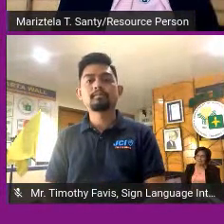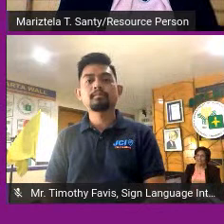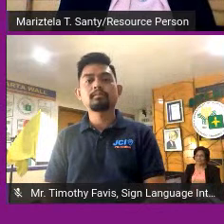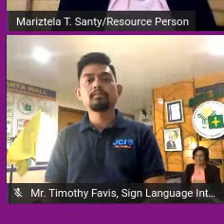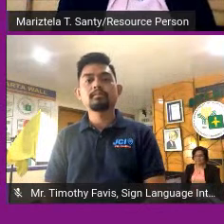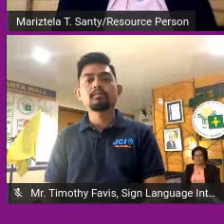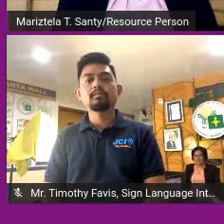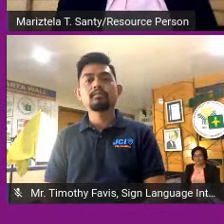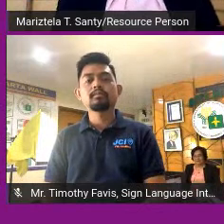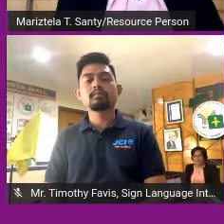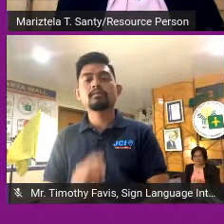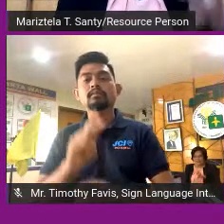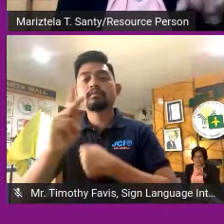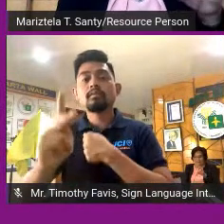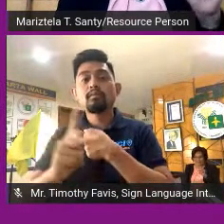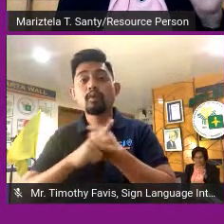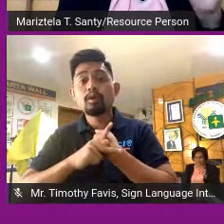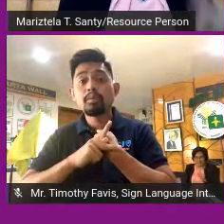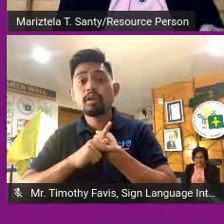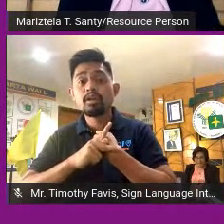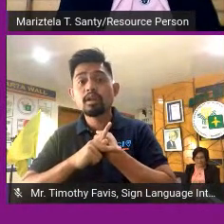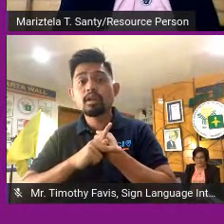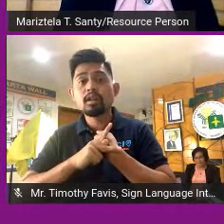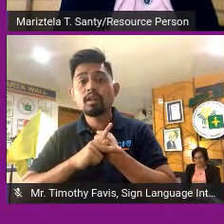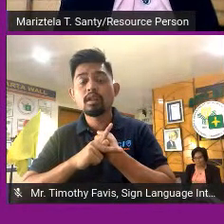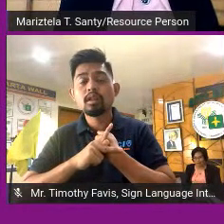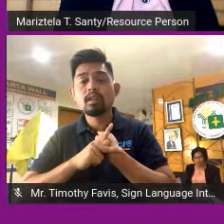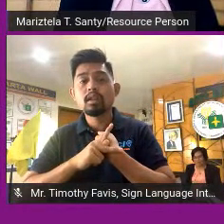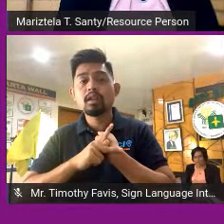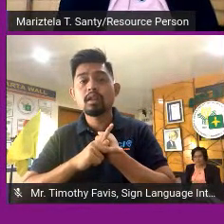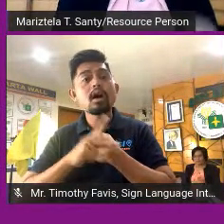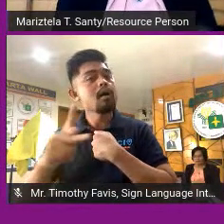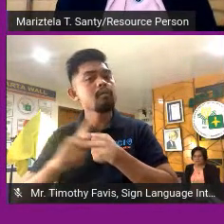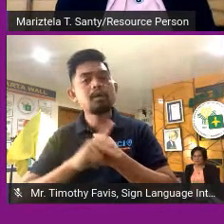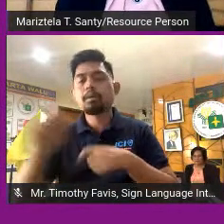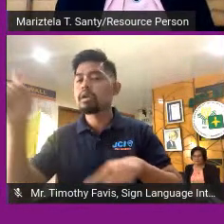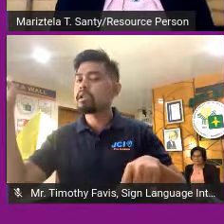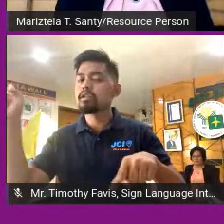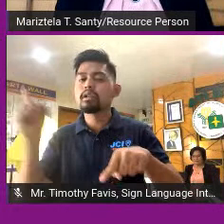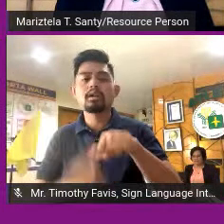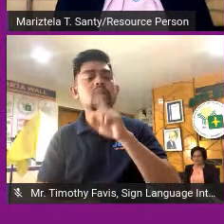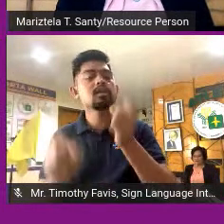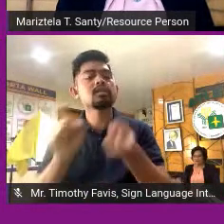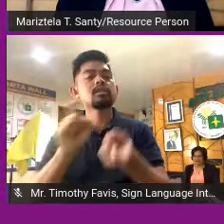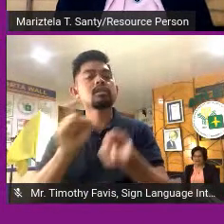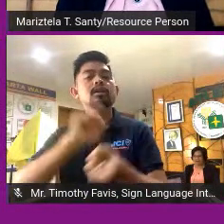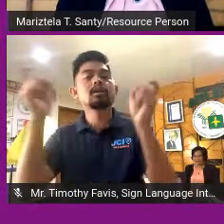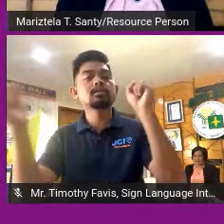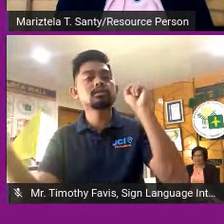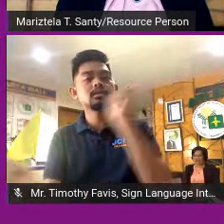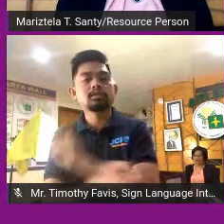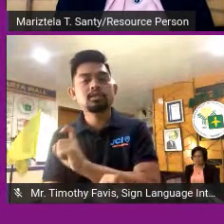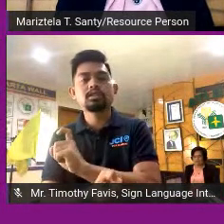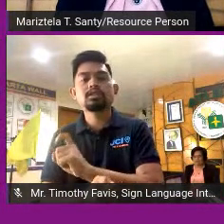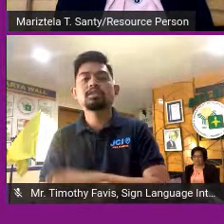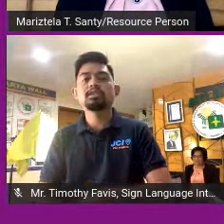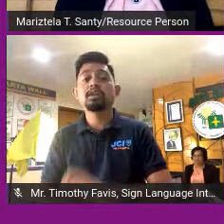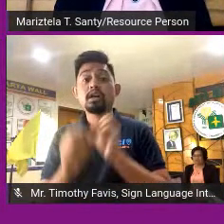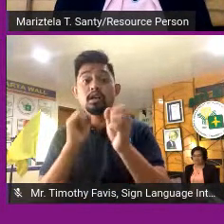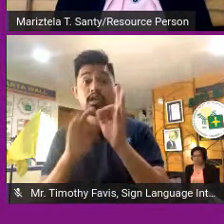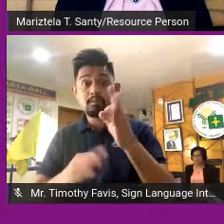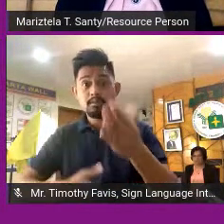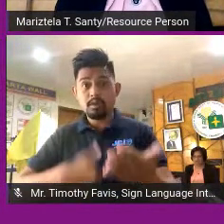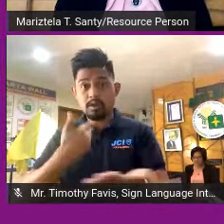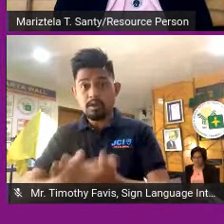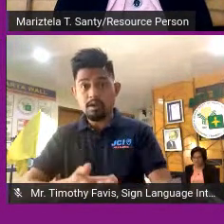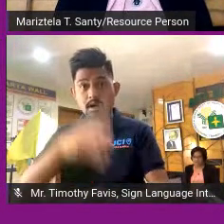a permanent na bagay. Ano po? It is constant in different countries and constant